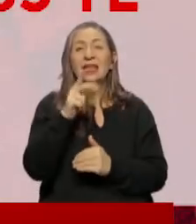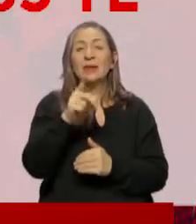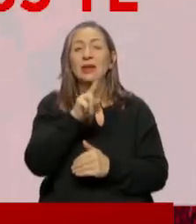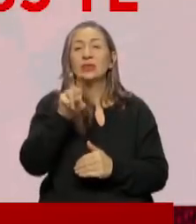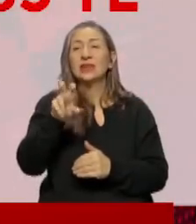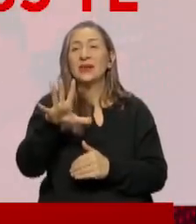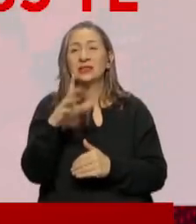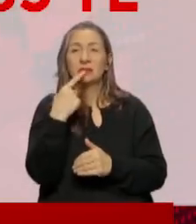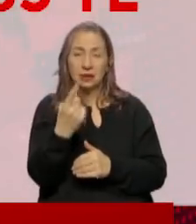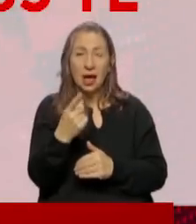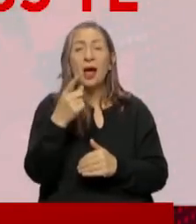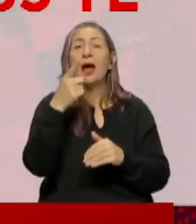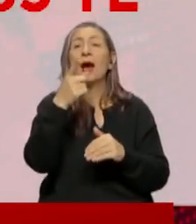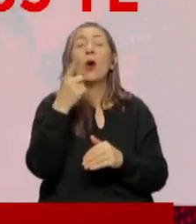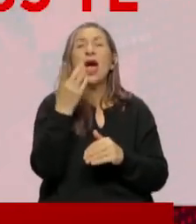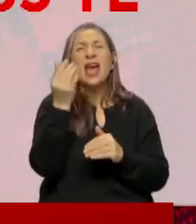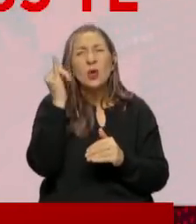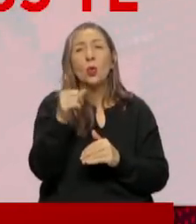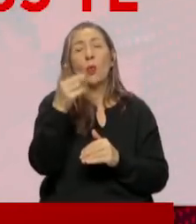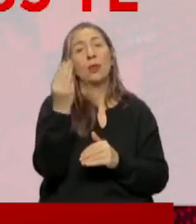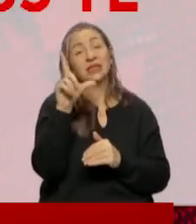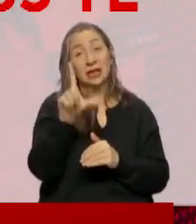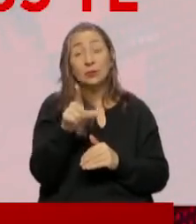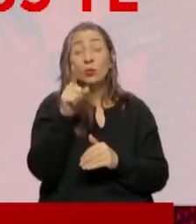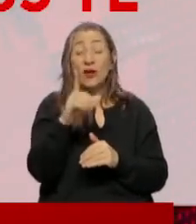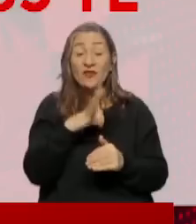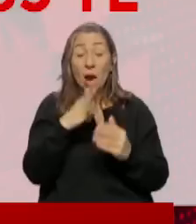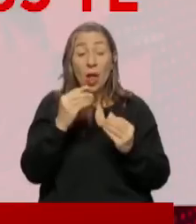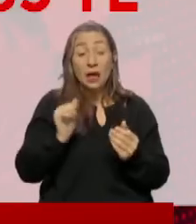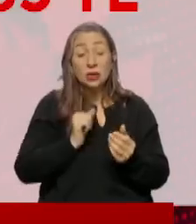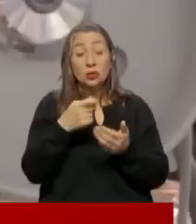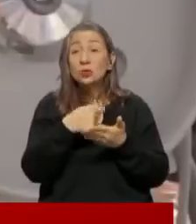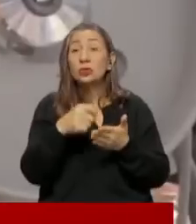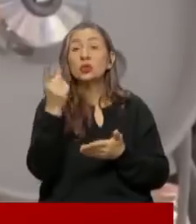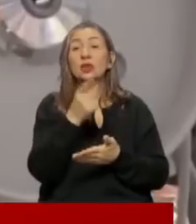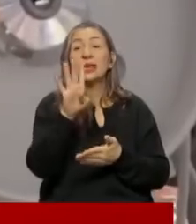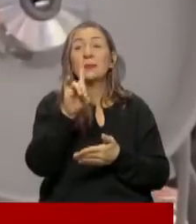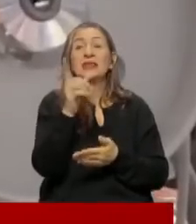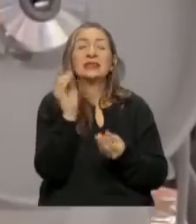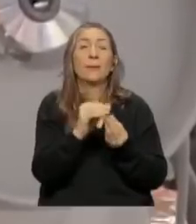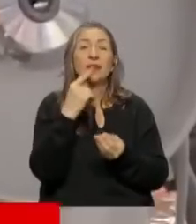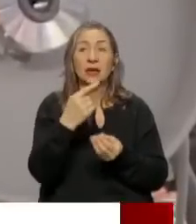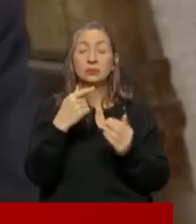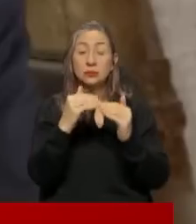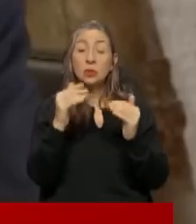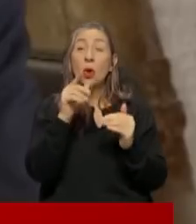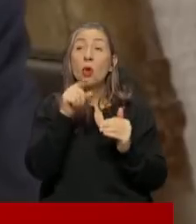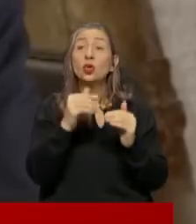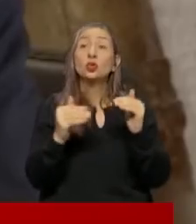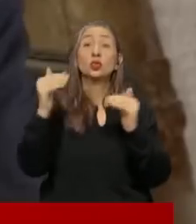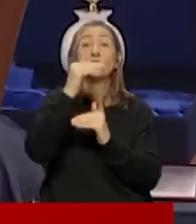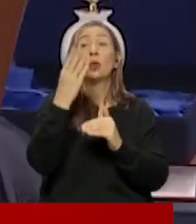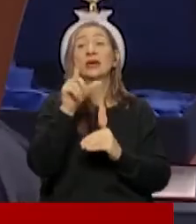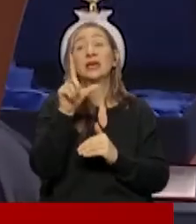Atalay da o rakamı telaffuz etti. En az o kadar olmalı dedi. Bu da mevcut asgari ücrete %41 zam demek. Kırmızı çizgi bu. Onun üstüne